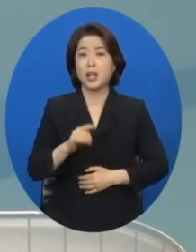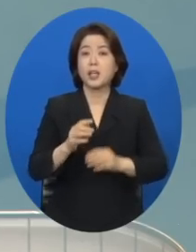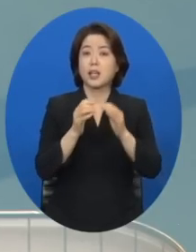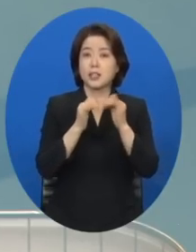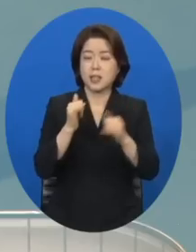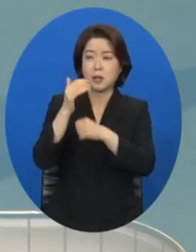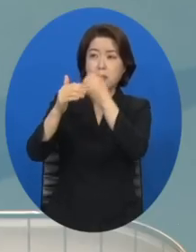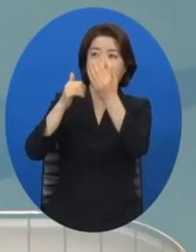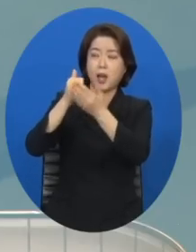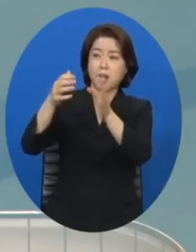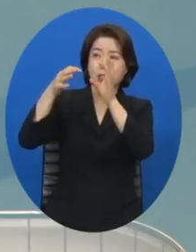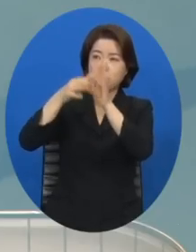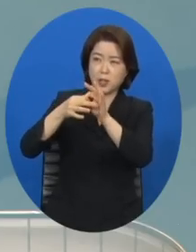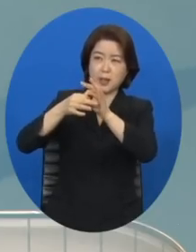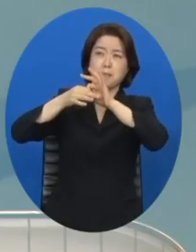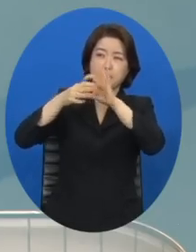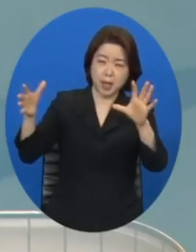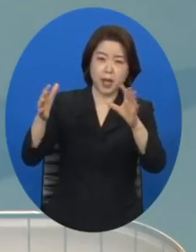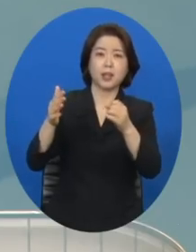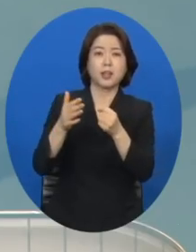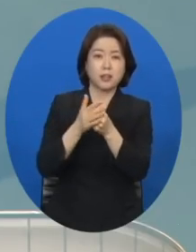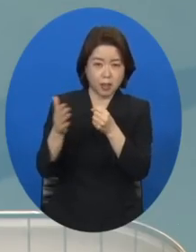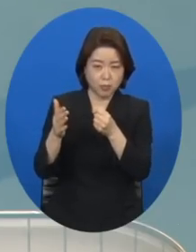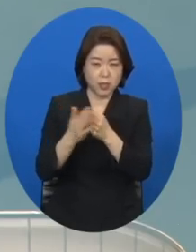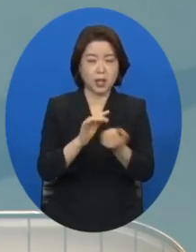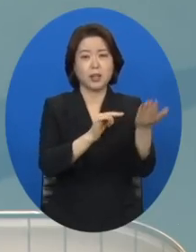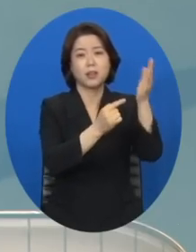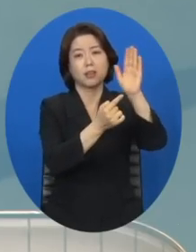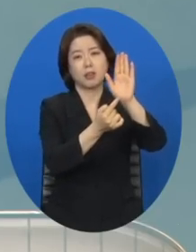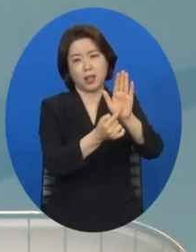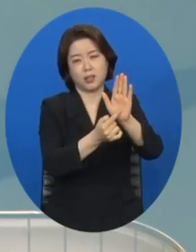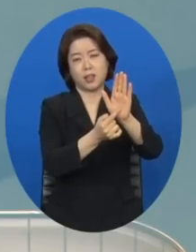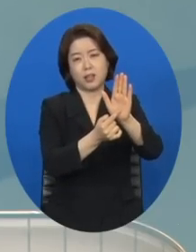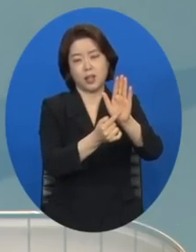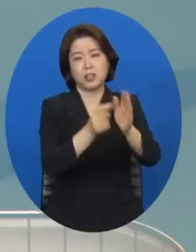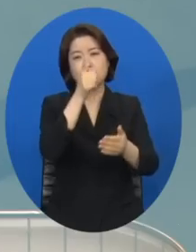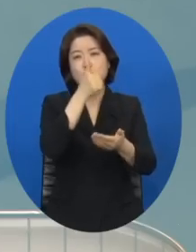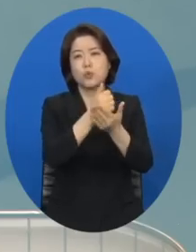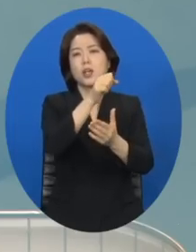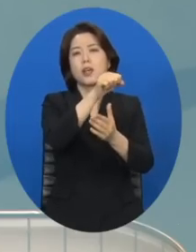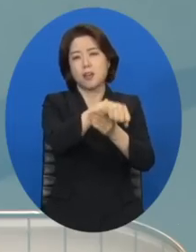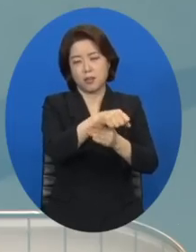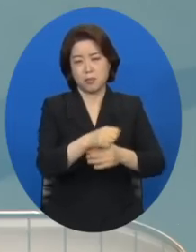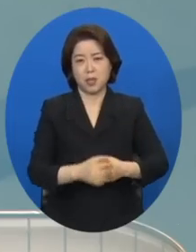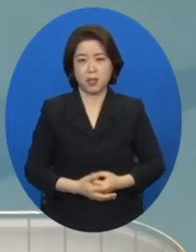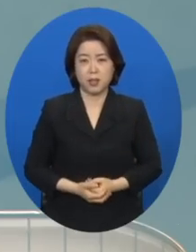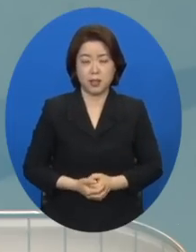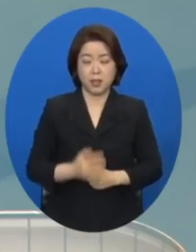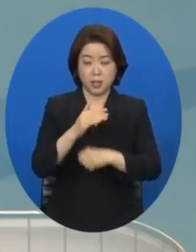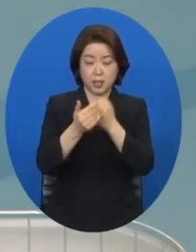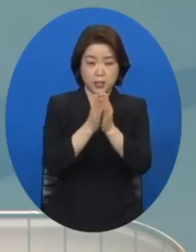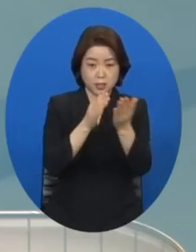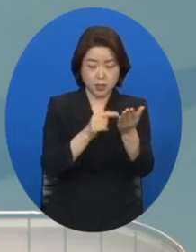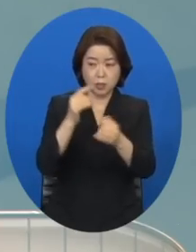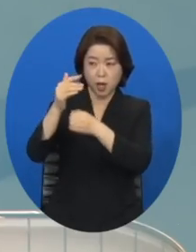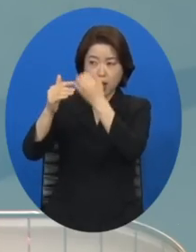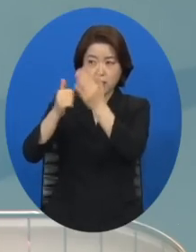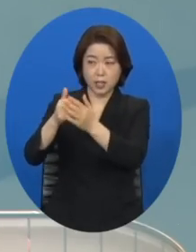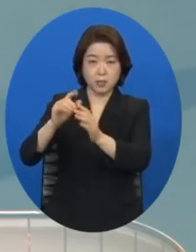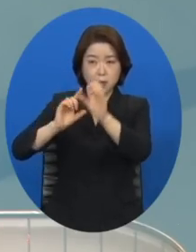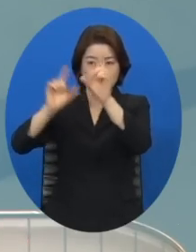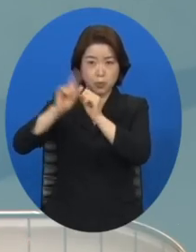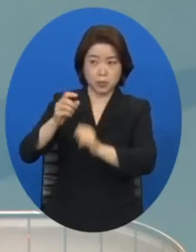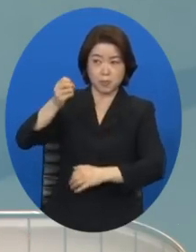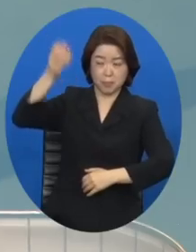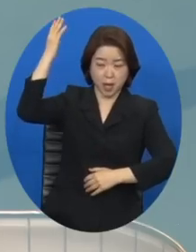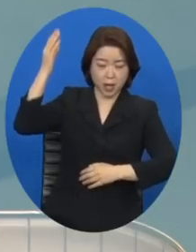하나님과 관계가 끊어졌기 때문에 나타나는 열매라는 것이죠 성경은 하나님의 형상을 잃어버리고